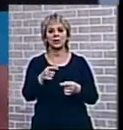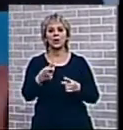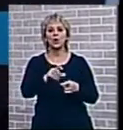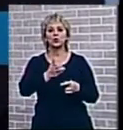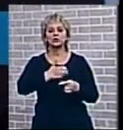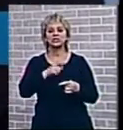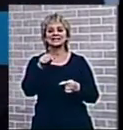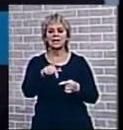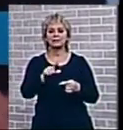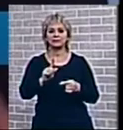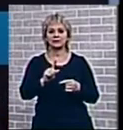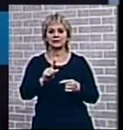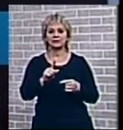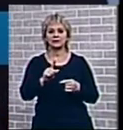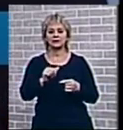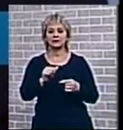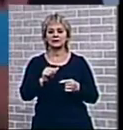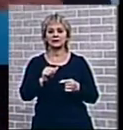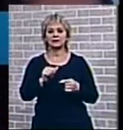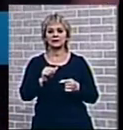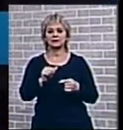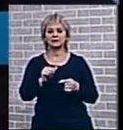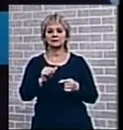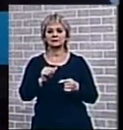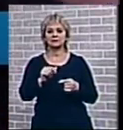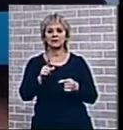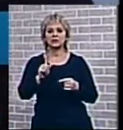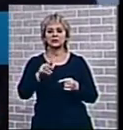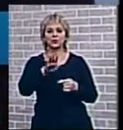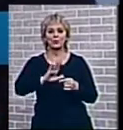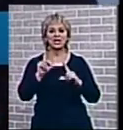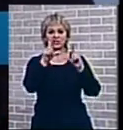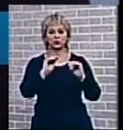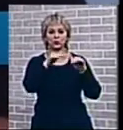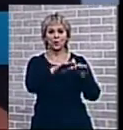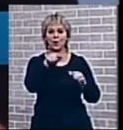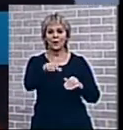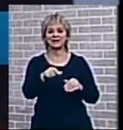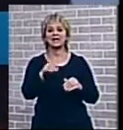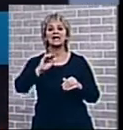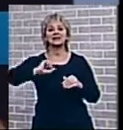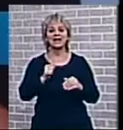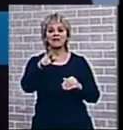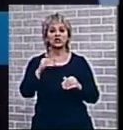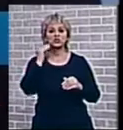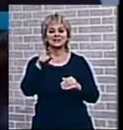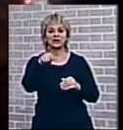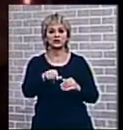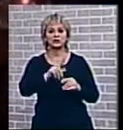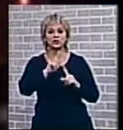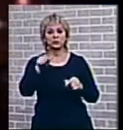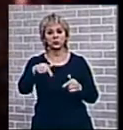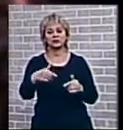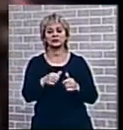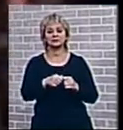Хочется Богу претензию предъявить. Да что же они все к морю едут? Ведь, товарищи, сначала жить не